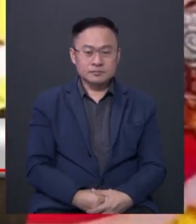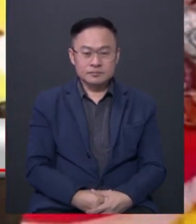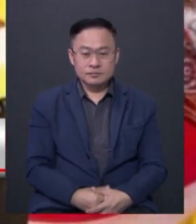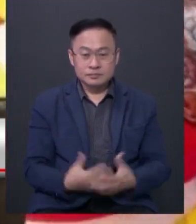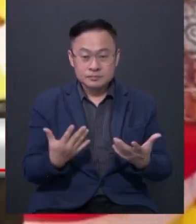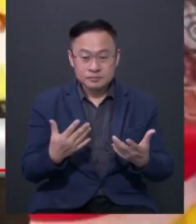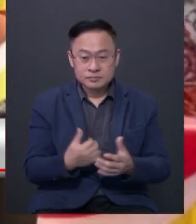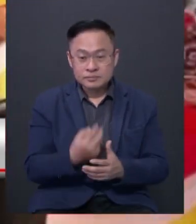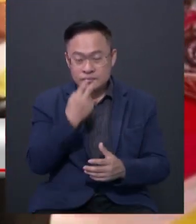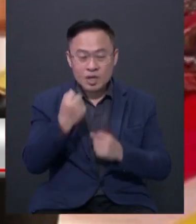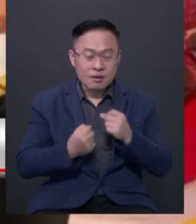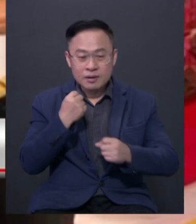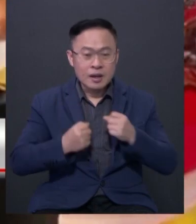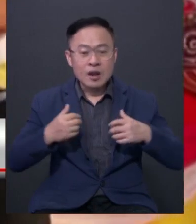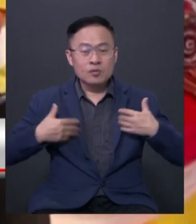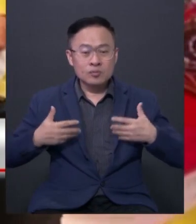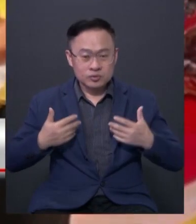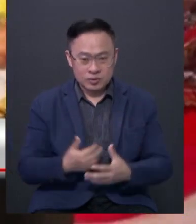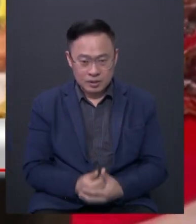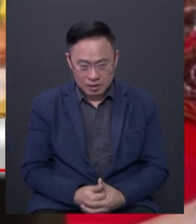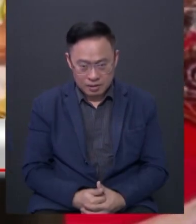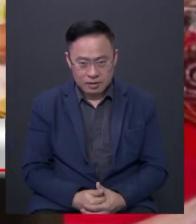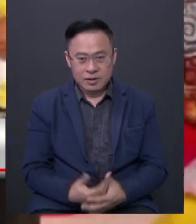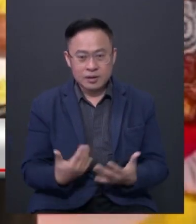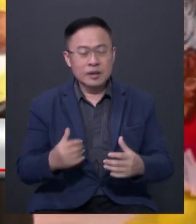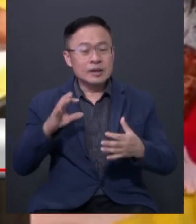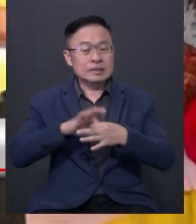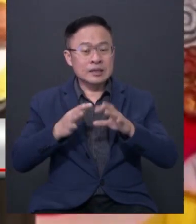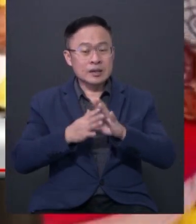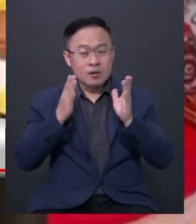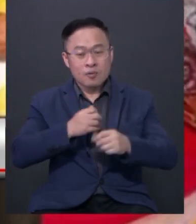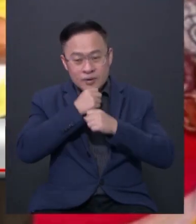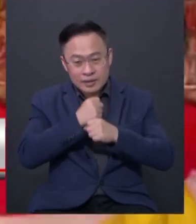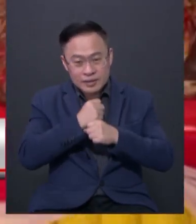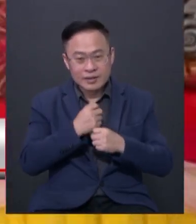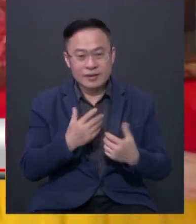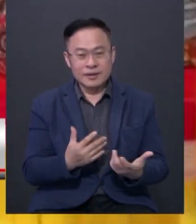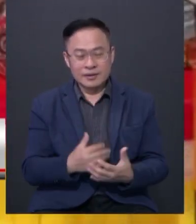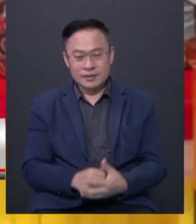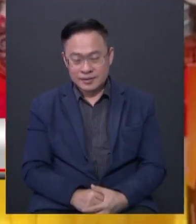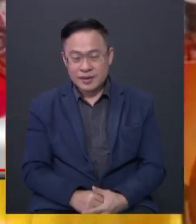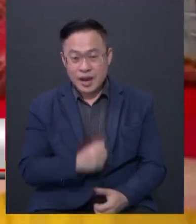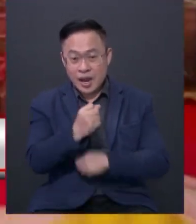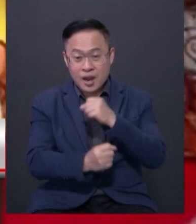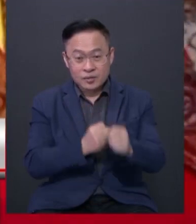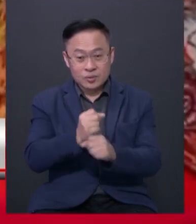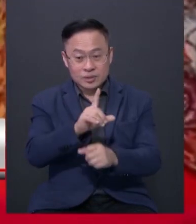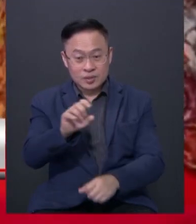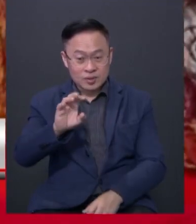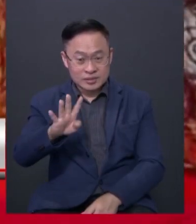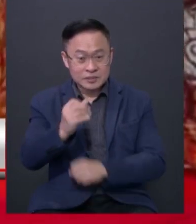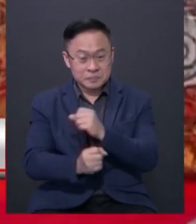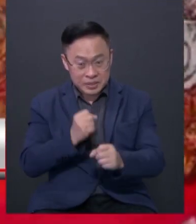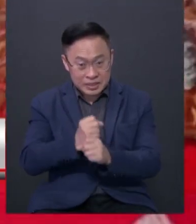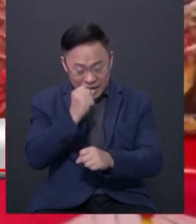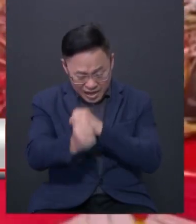ายเลยแค่ได้ลงแข่งขันก็ถือว่าชนะใจตัวเองแล้วเพื่อสุขภาพที่แข็งแรงจะได้อยู่กับลูกกับหลานไปนานๆนะคะอาจากคุณปู่สว่